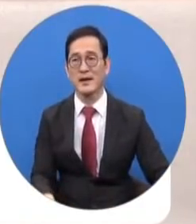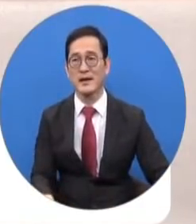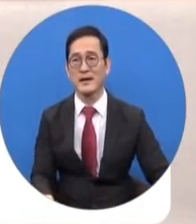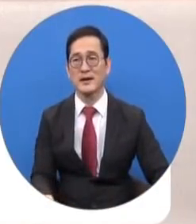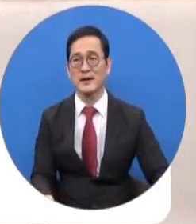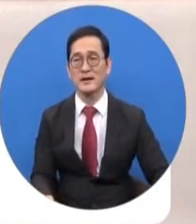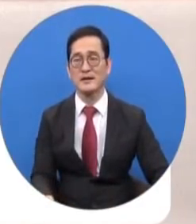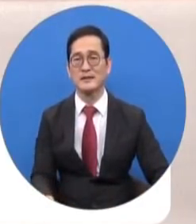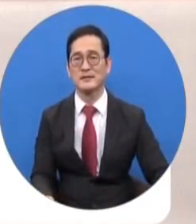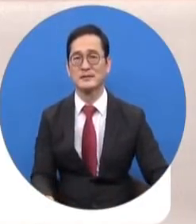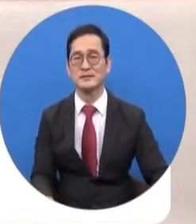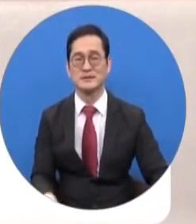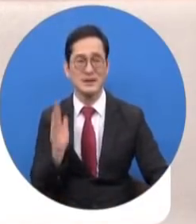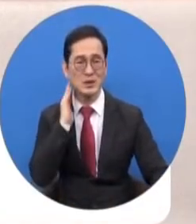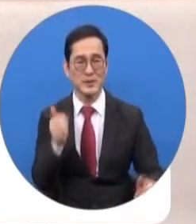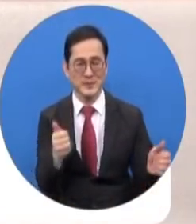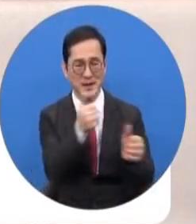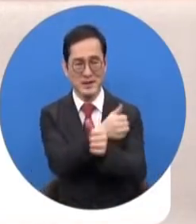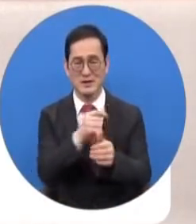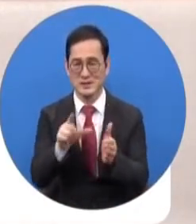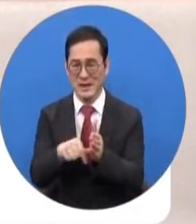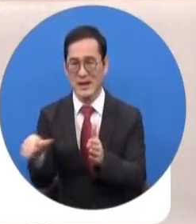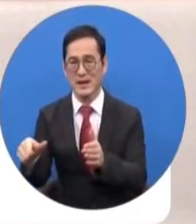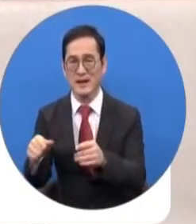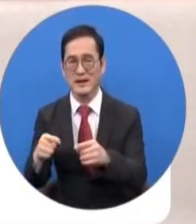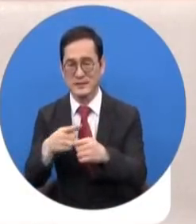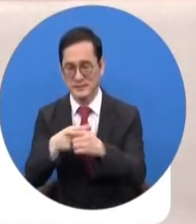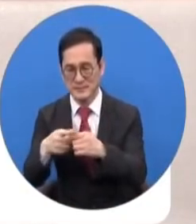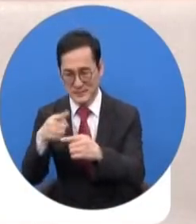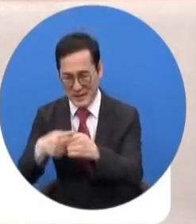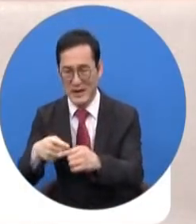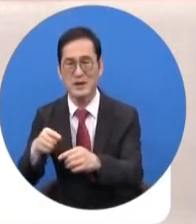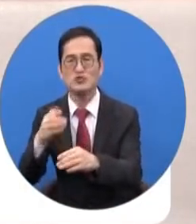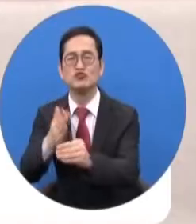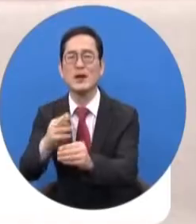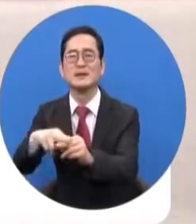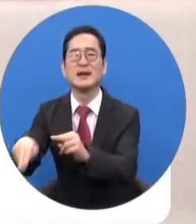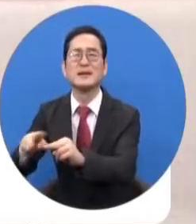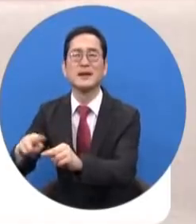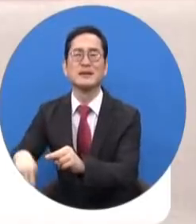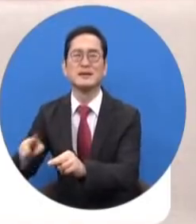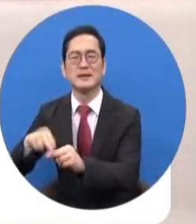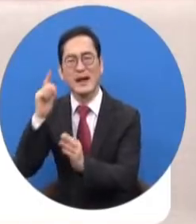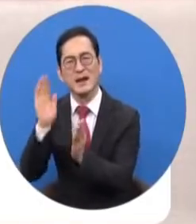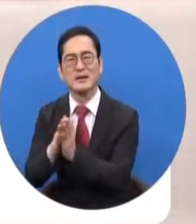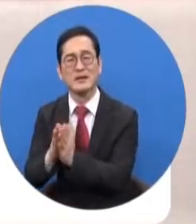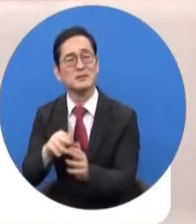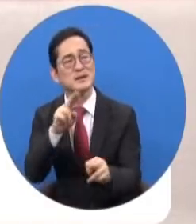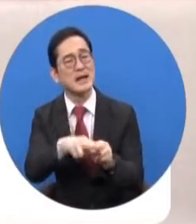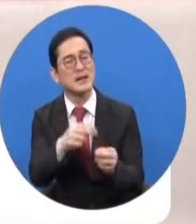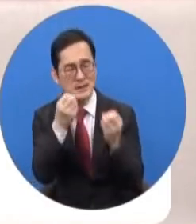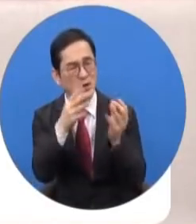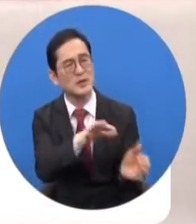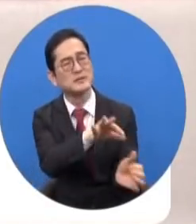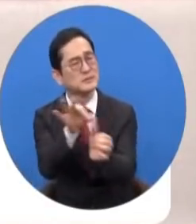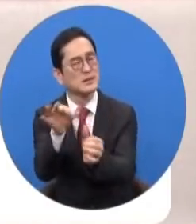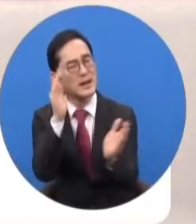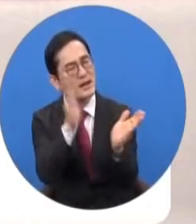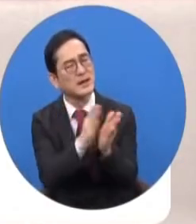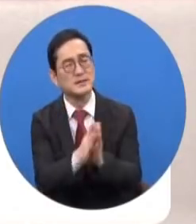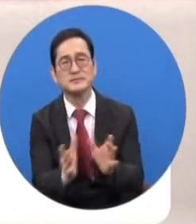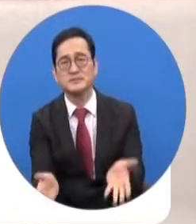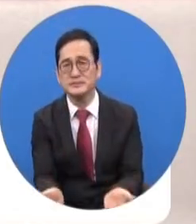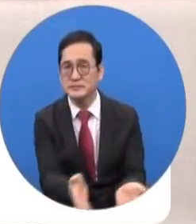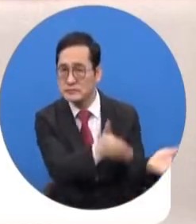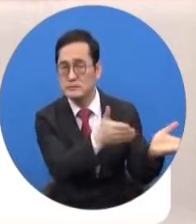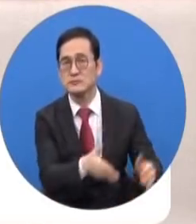임기가 남았음에도 불구하고 사퇴하고 종결되는 경우가 상당히 많았습니다. 예. 그런데 이 정권에서 임기가 보장된